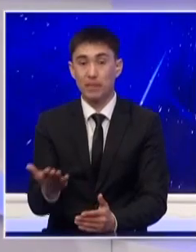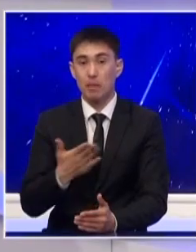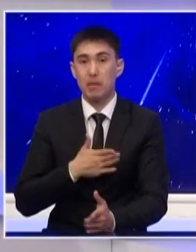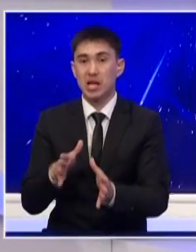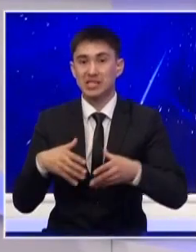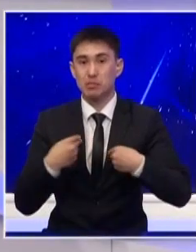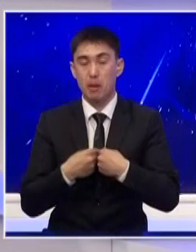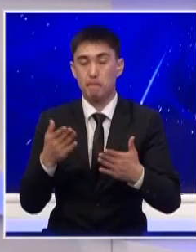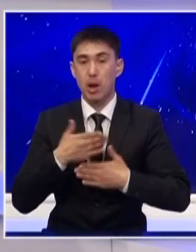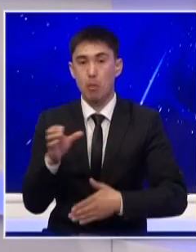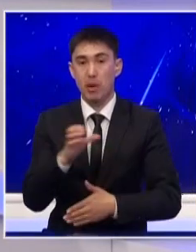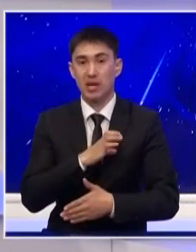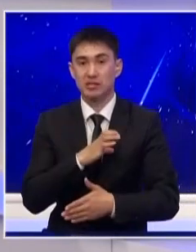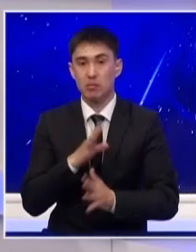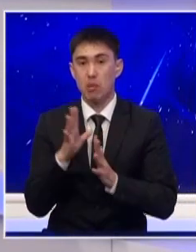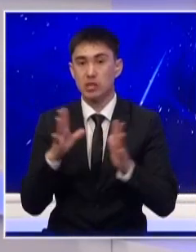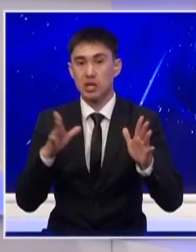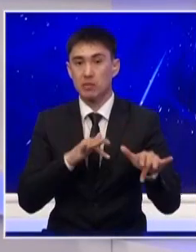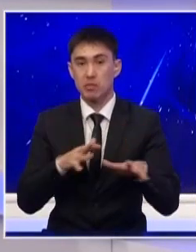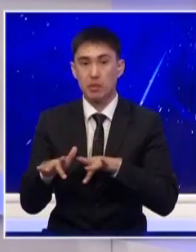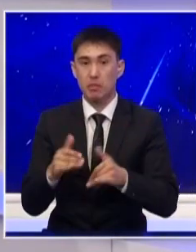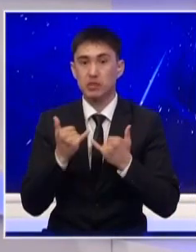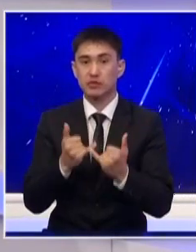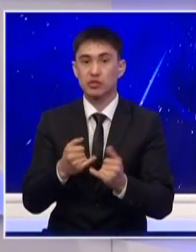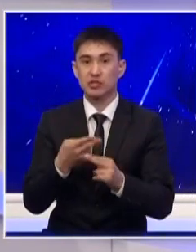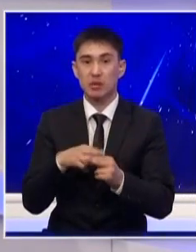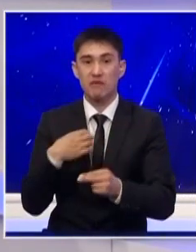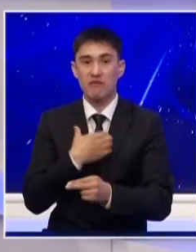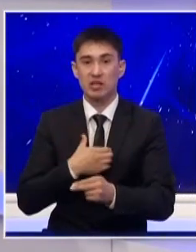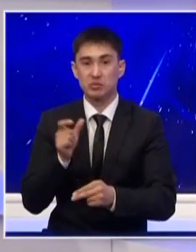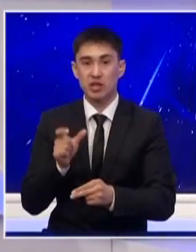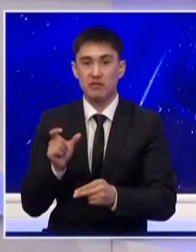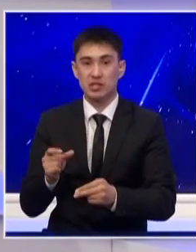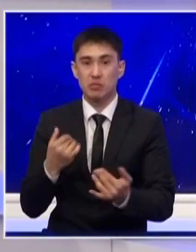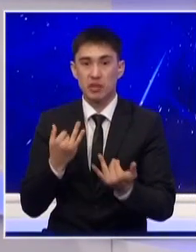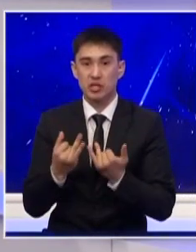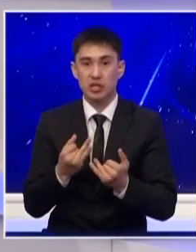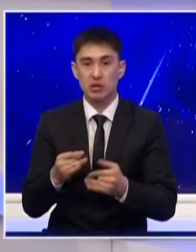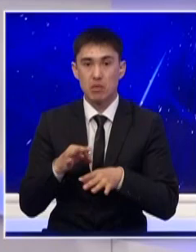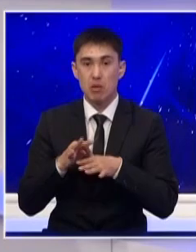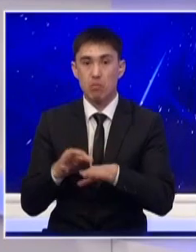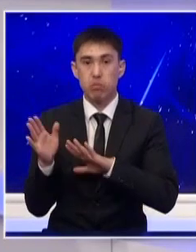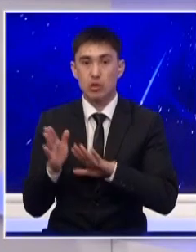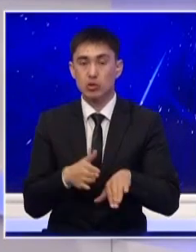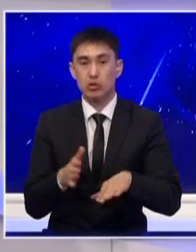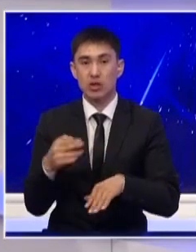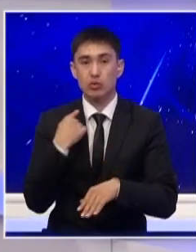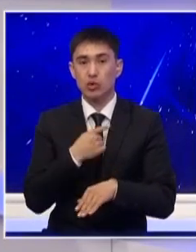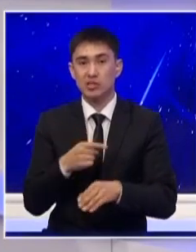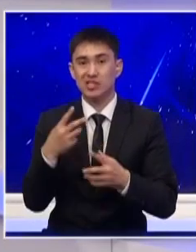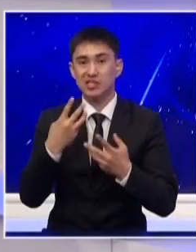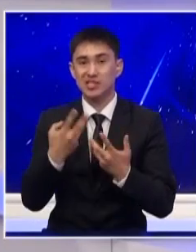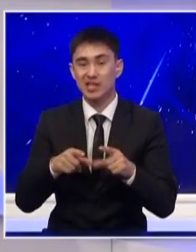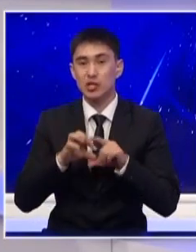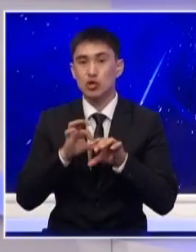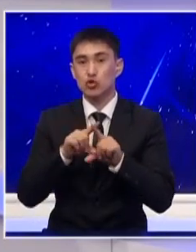«Моя семья – мое богатство» – масштабное мероприятие, посвященное самым важным человеческим отношениям, прошло в Талдыкурганской